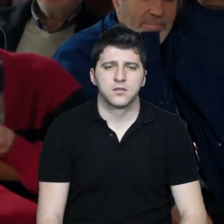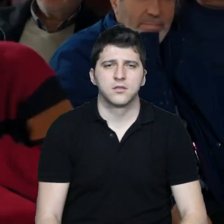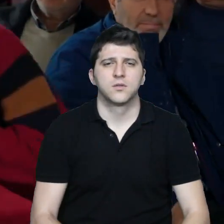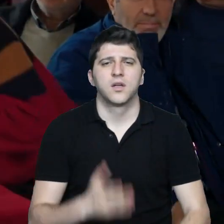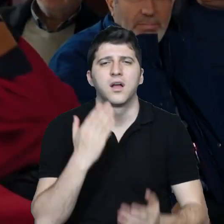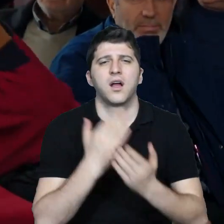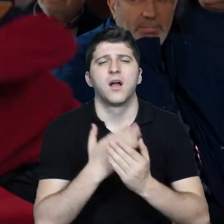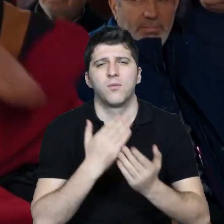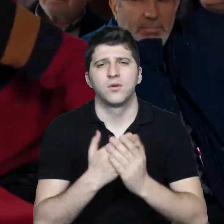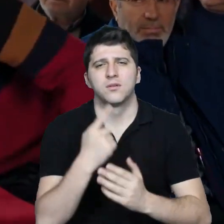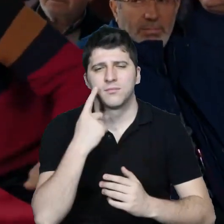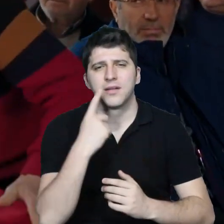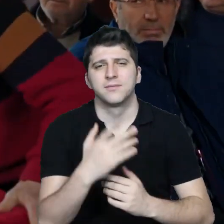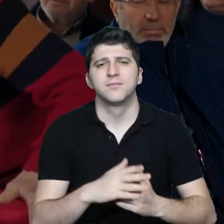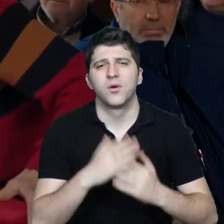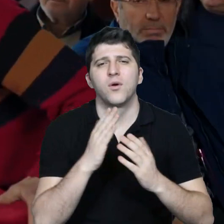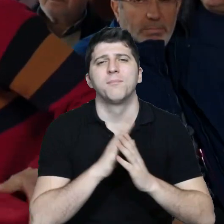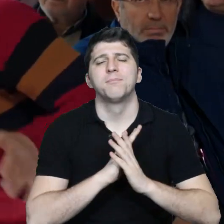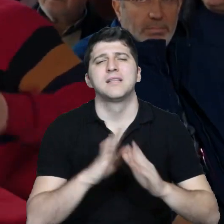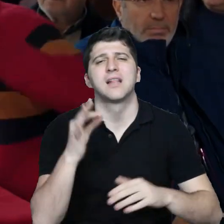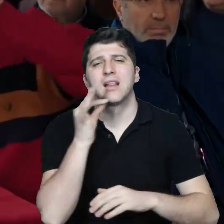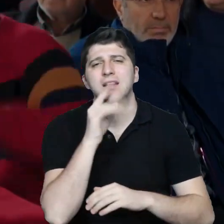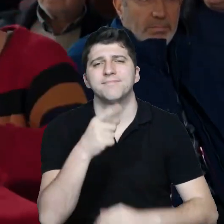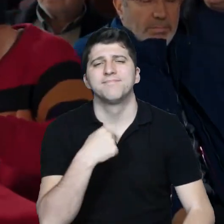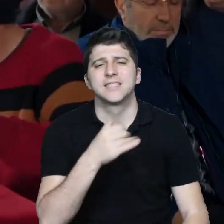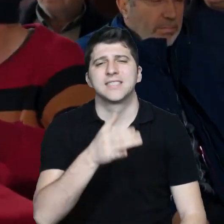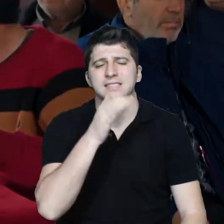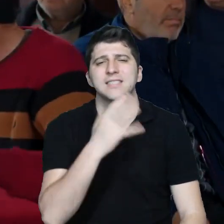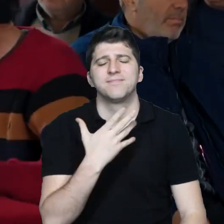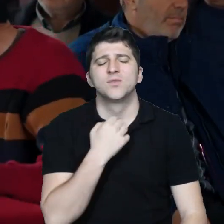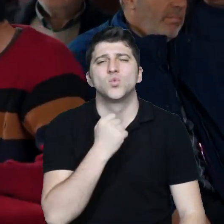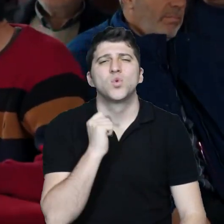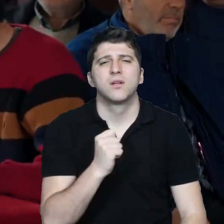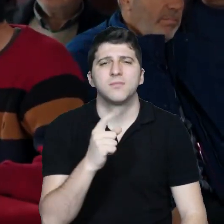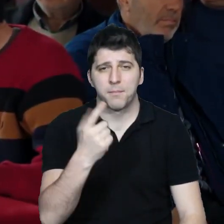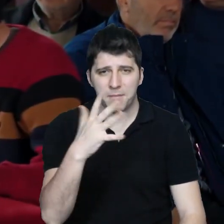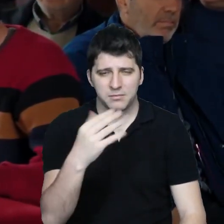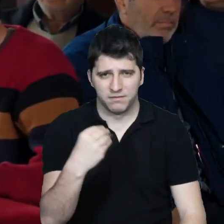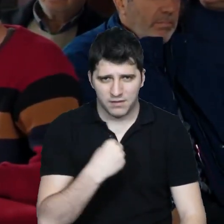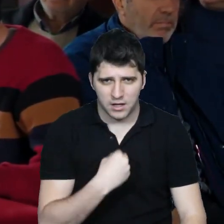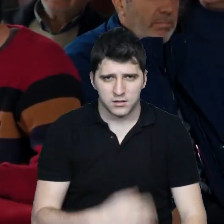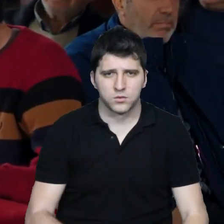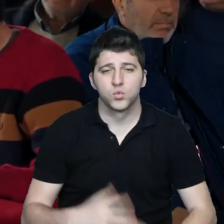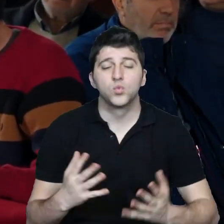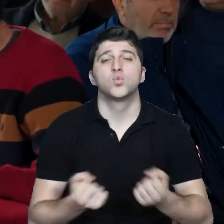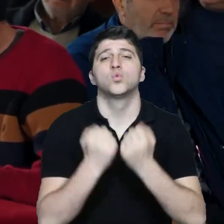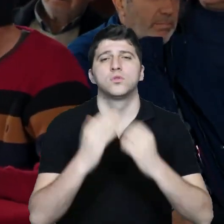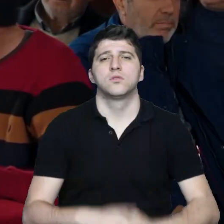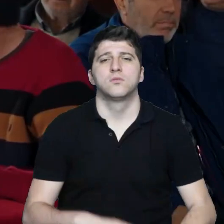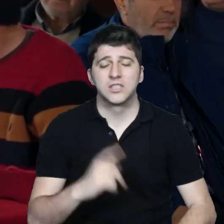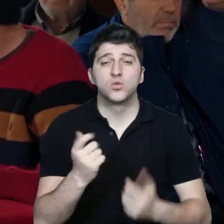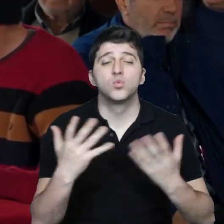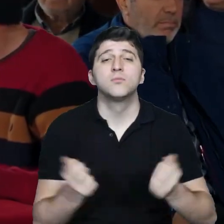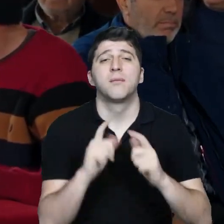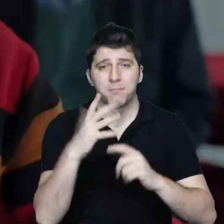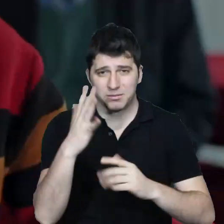Ama o gitti, o bir günde gitti, kargaraya geldin. Bak hele, ver şu 5000'i, kurtul. Şu işten kurtul